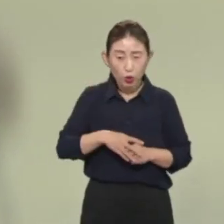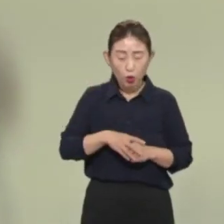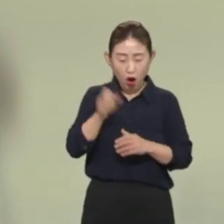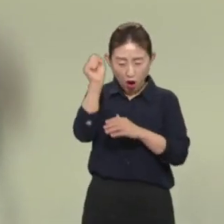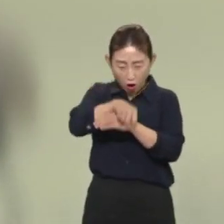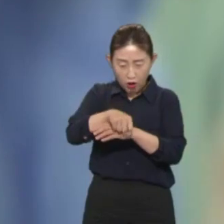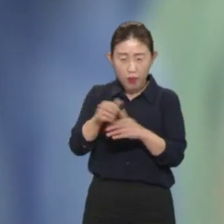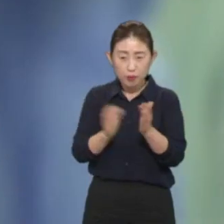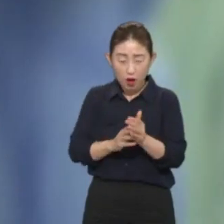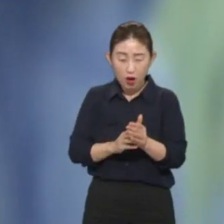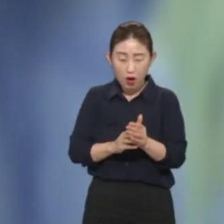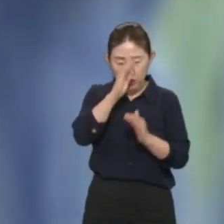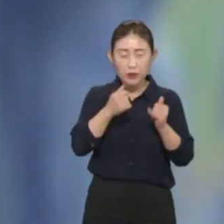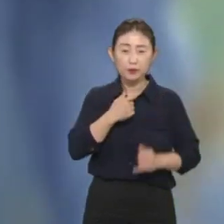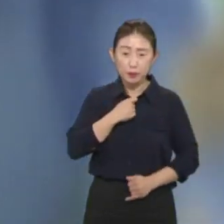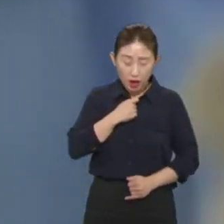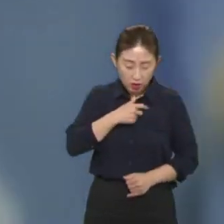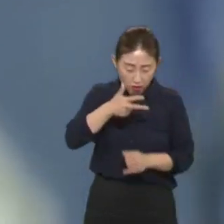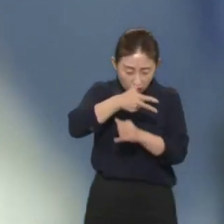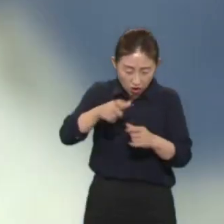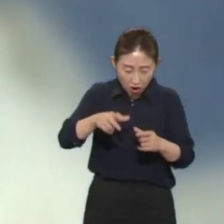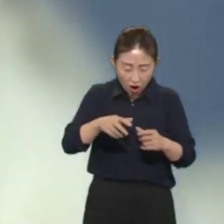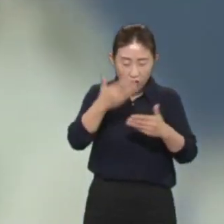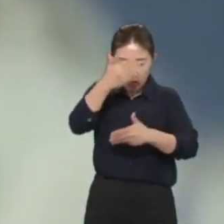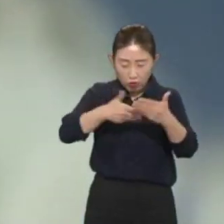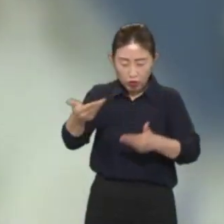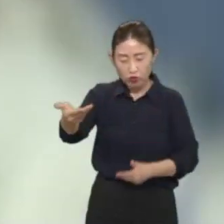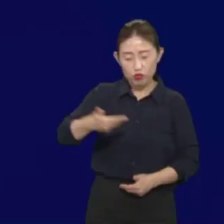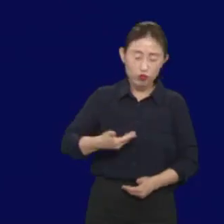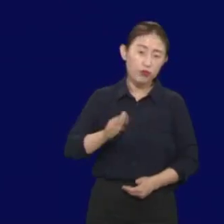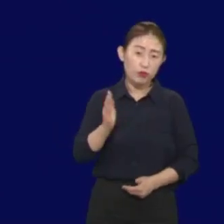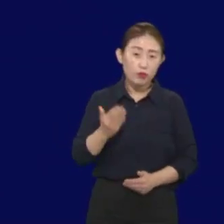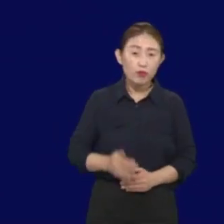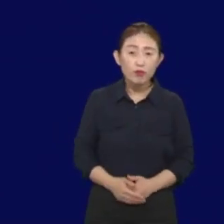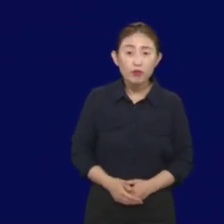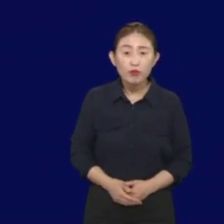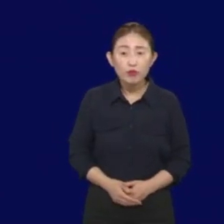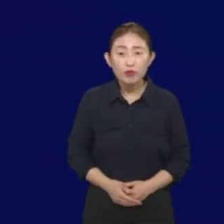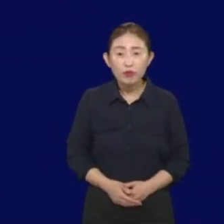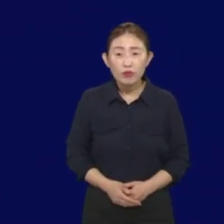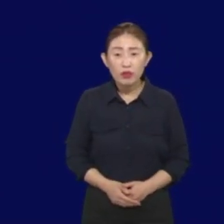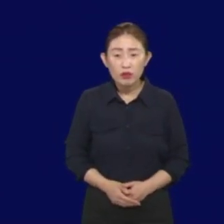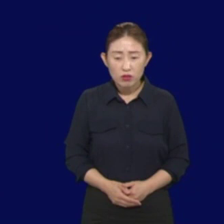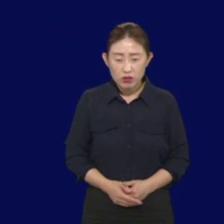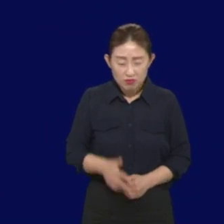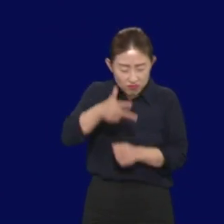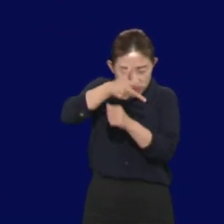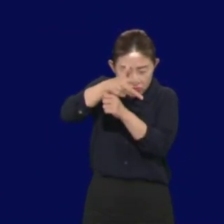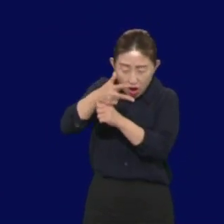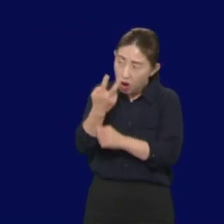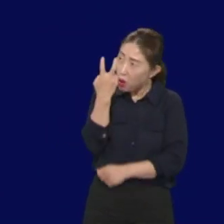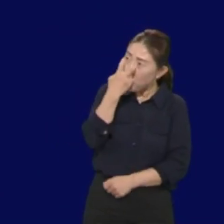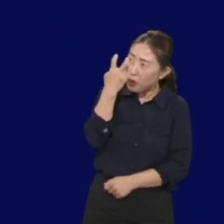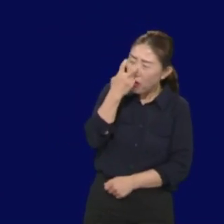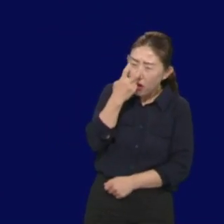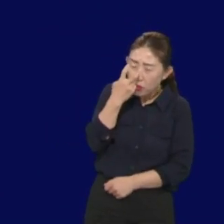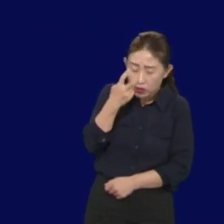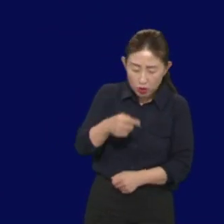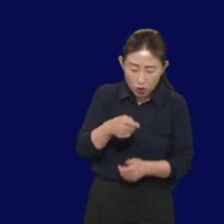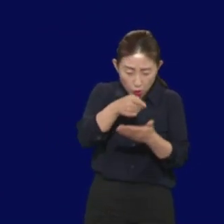거쳐 환자가 원할 경우 영상도 제공해야 합니다. 그런 감시가 과연 환자의